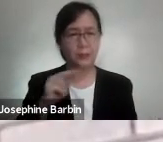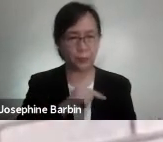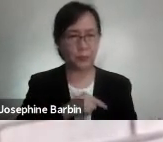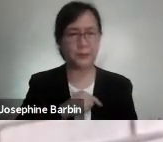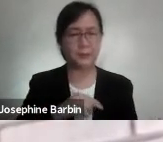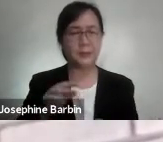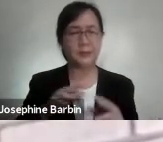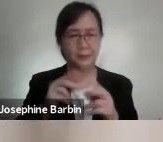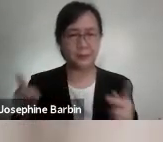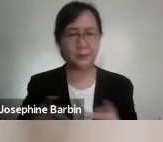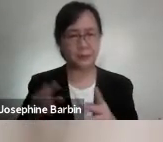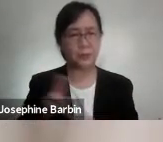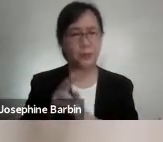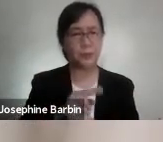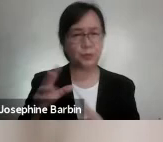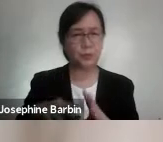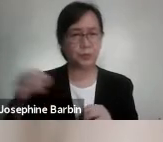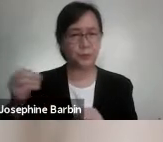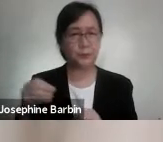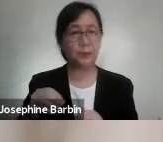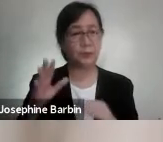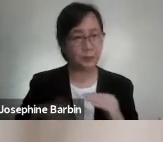be used or switched off. Спокойно